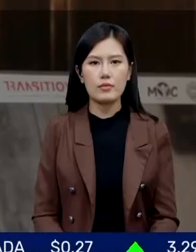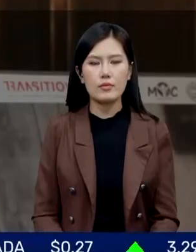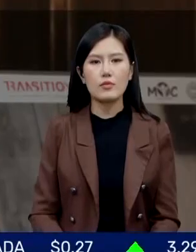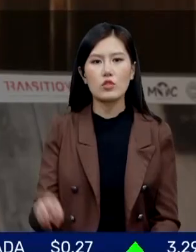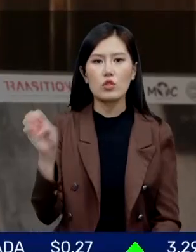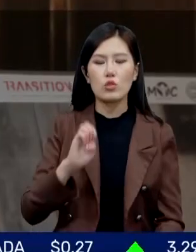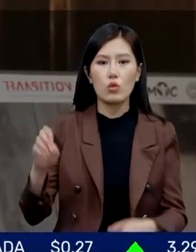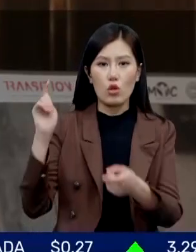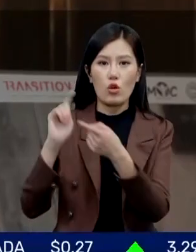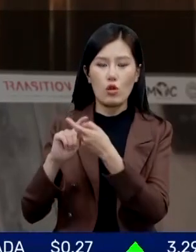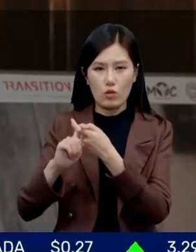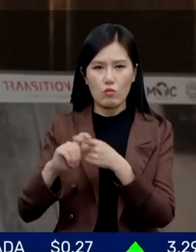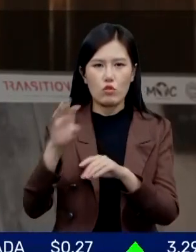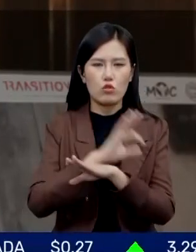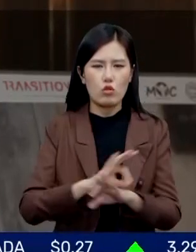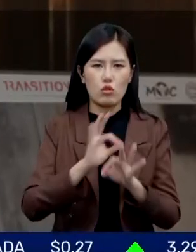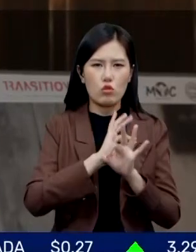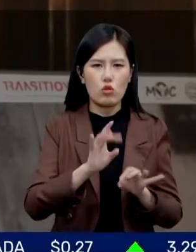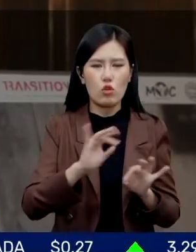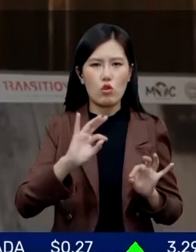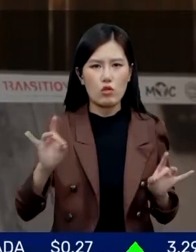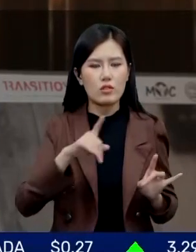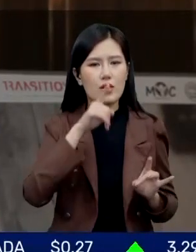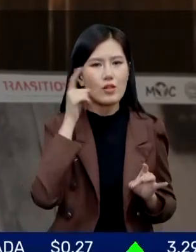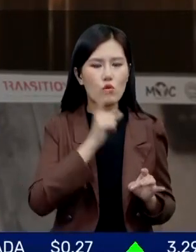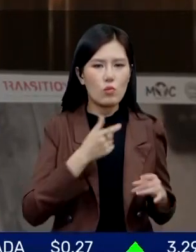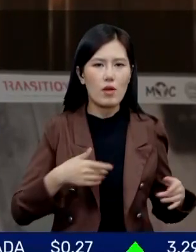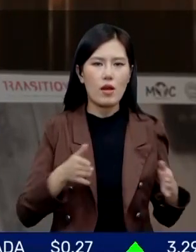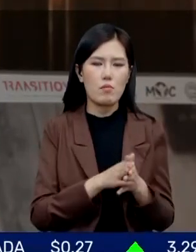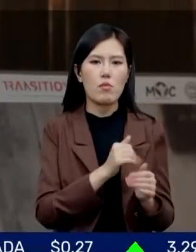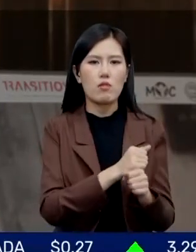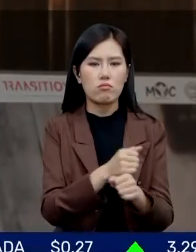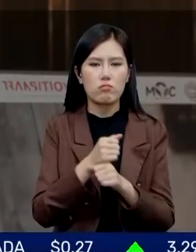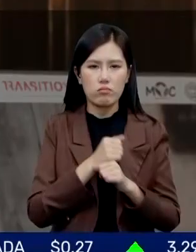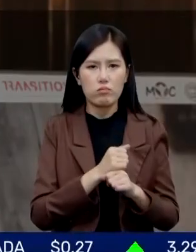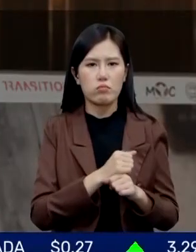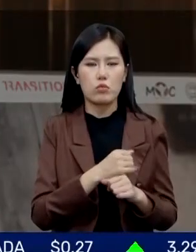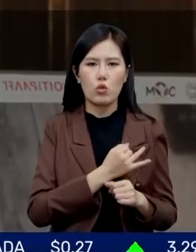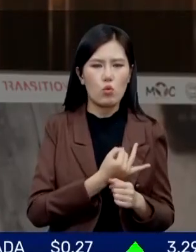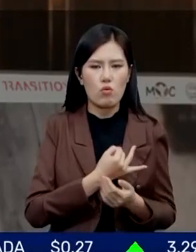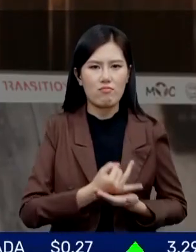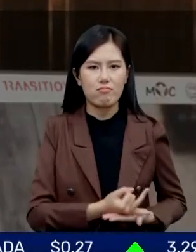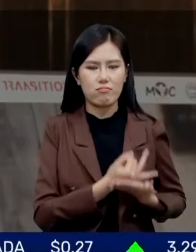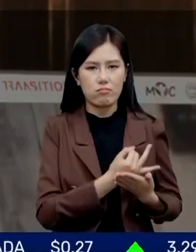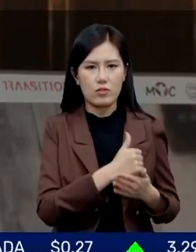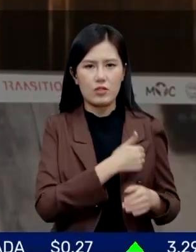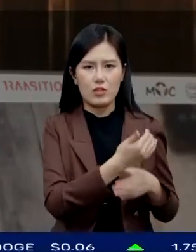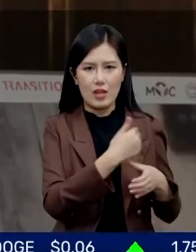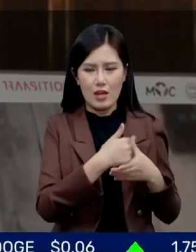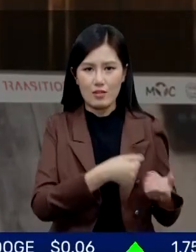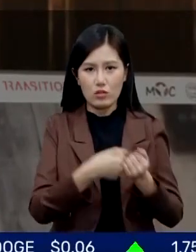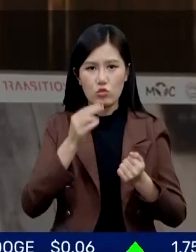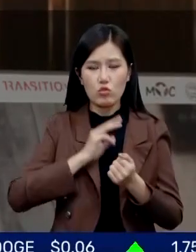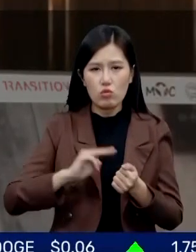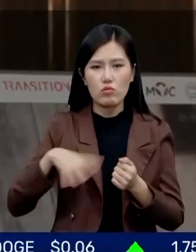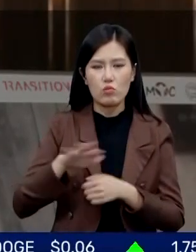Европын холбооны зүгээс олон төрлийн төсөл хөтөлбөрүүдээр дамжуулан залуустай хамтран ажиллаж, тэдний итгэл найдварыг сэргээх, оролцоог нэмэгдүүлэх чиглэлд хичээ